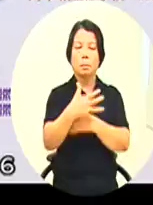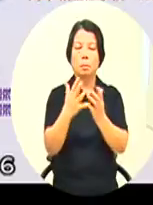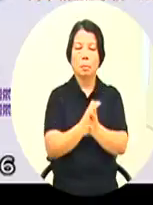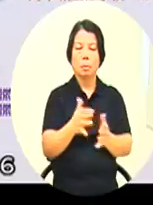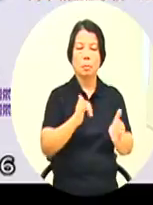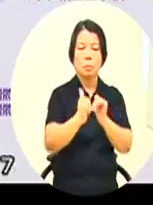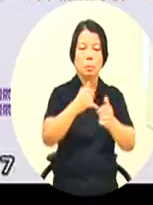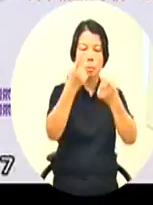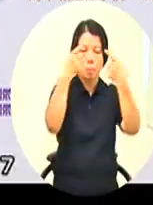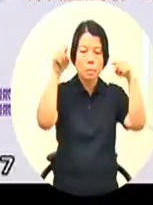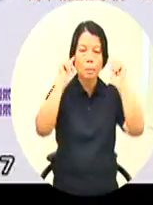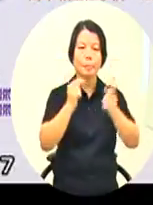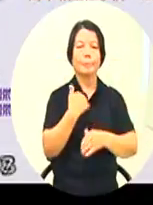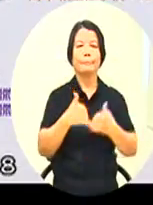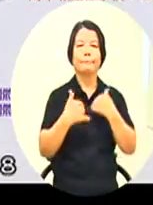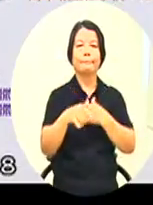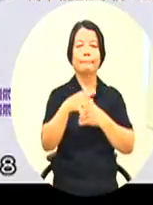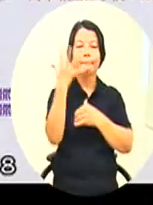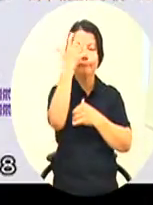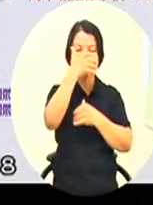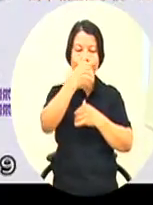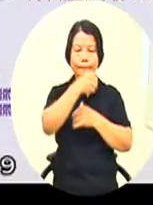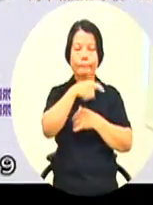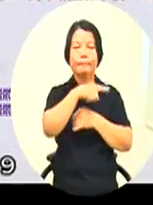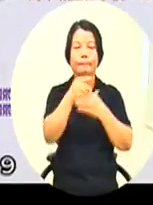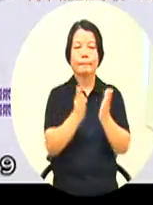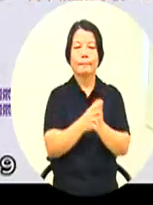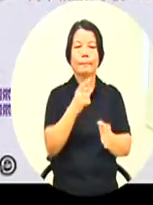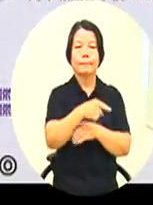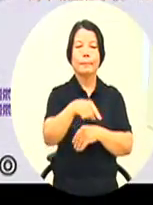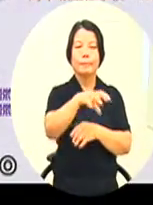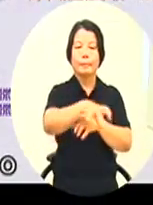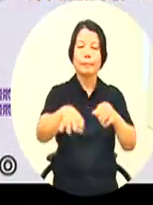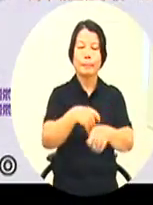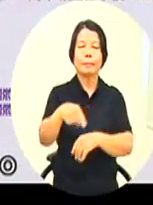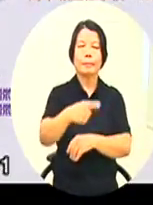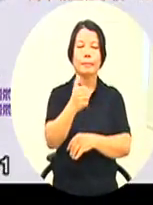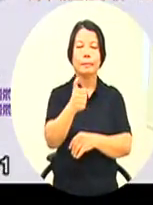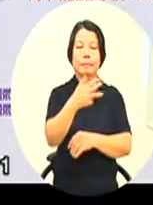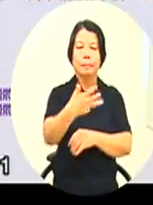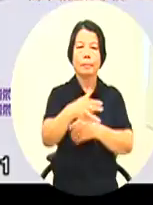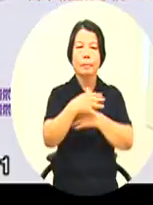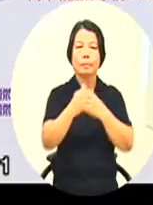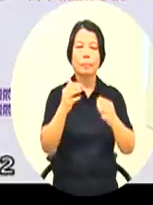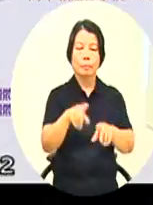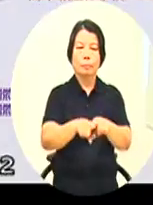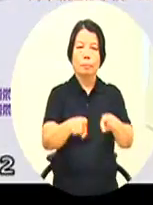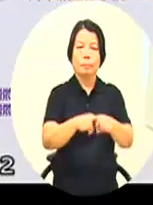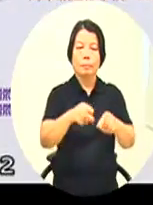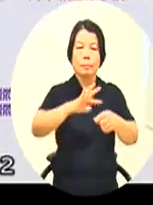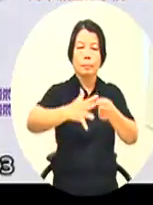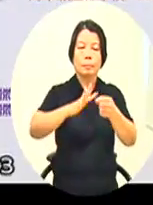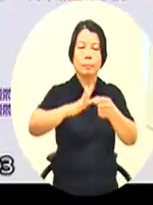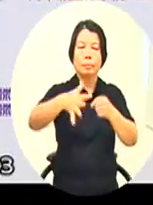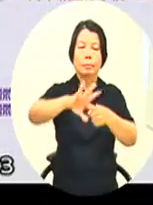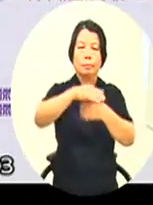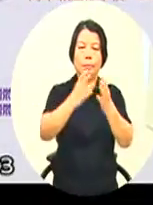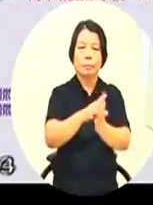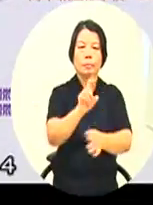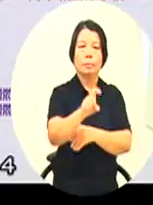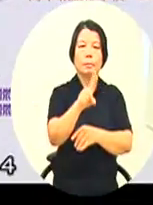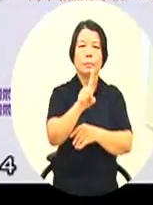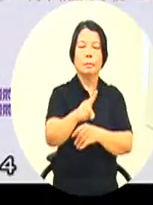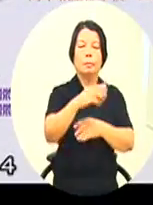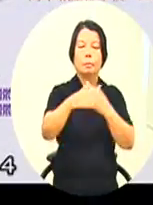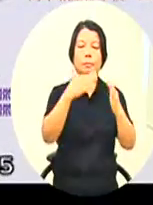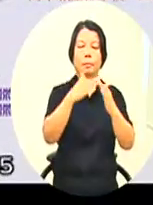区大学，乐龄中心有175个据点。国中小的补校有49校，高中职进修学校有11校，这个